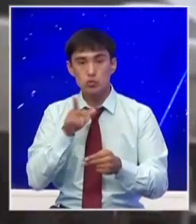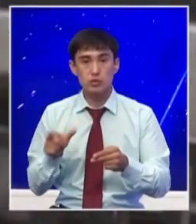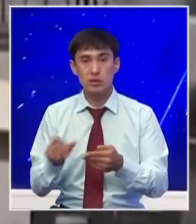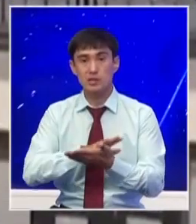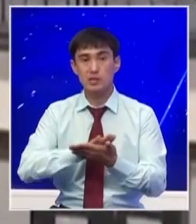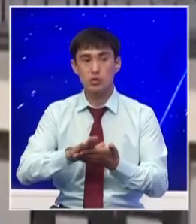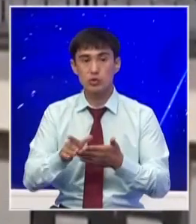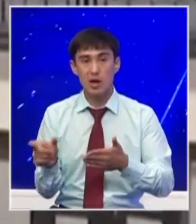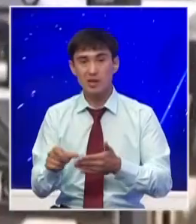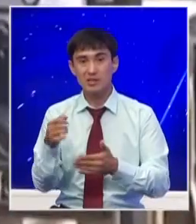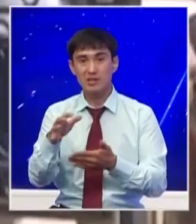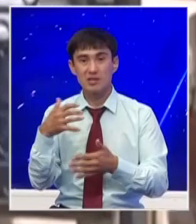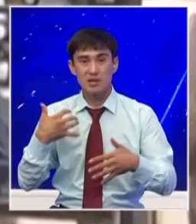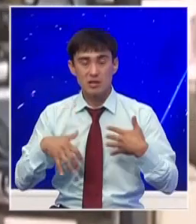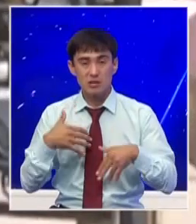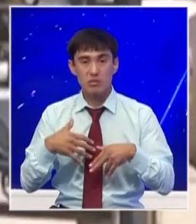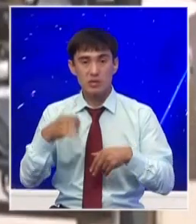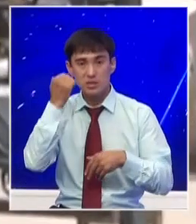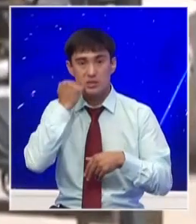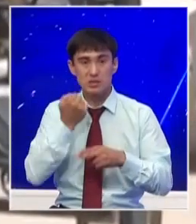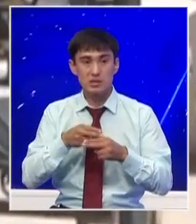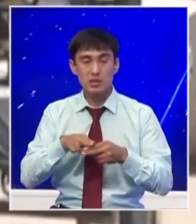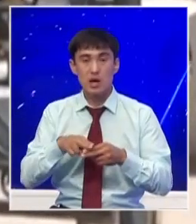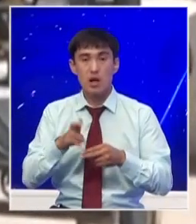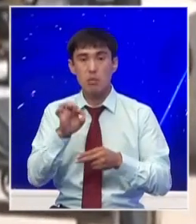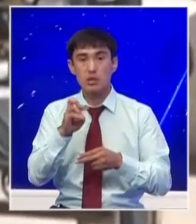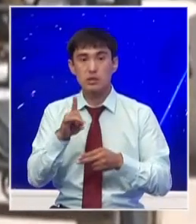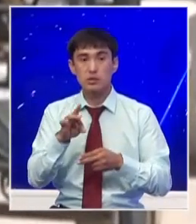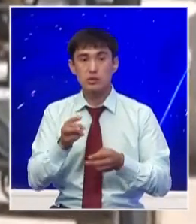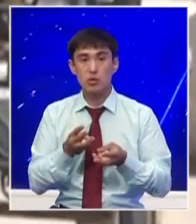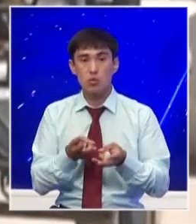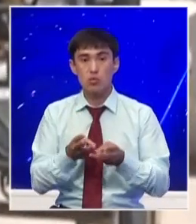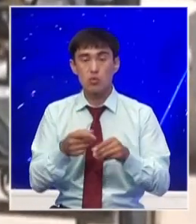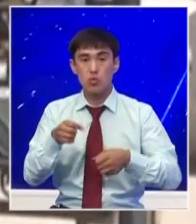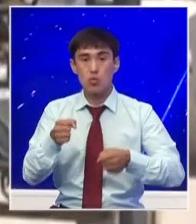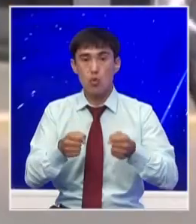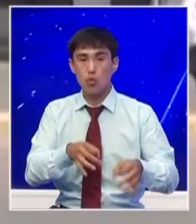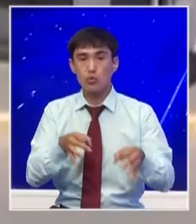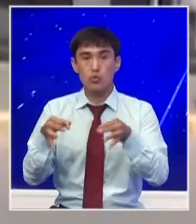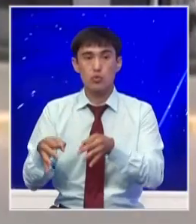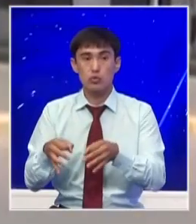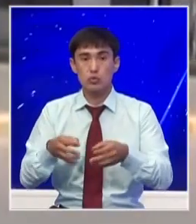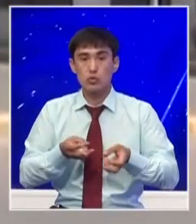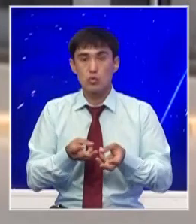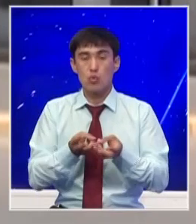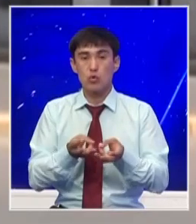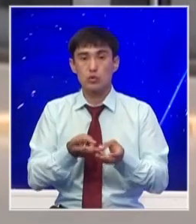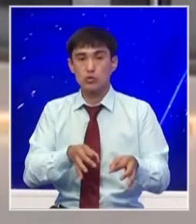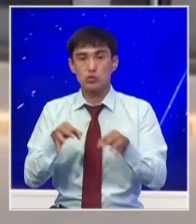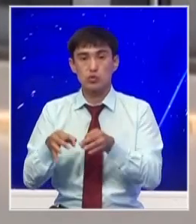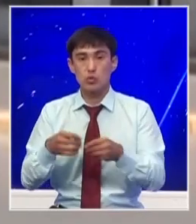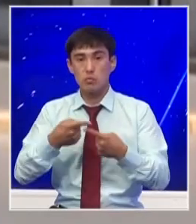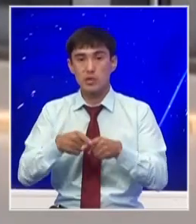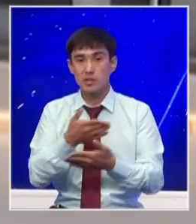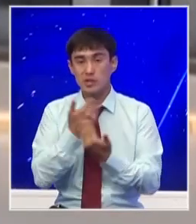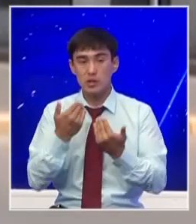жүйесі арықтың нашар болуынан істен шығыпты. Ал Балқаштағы орталықтың отын көлік бөлімінде отынды түсіру құрылғылары болмаған. Дегенмен кәсіпорындарды